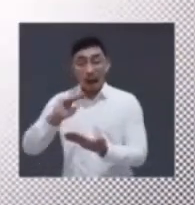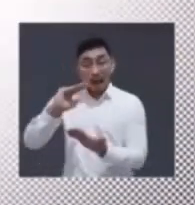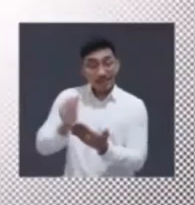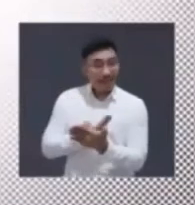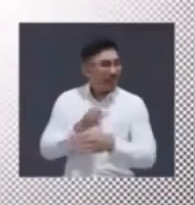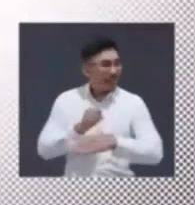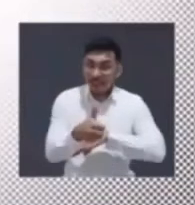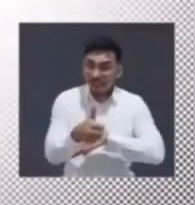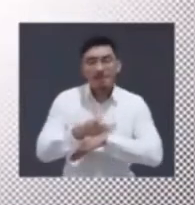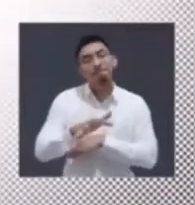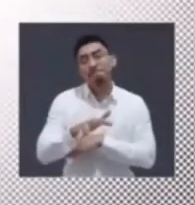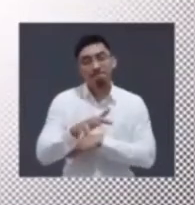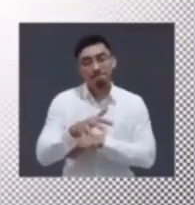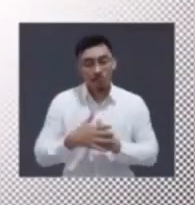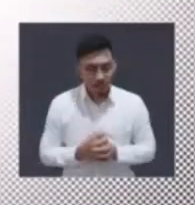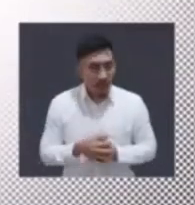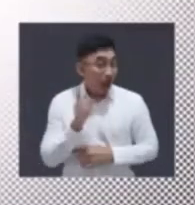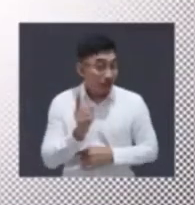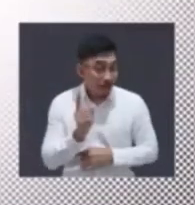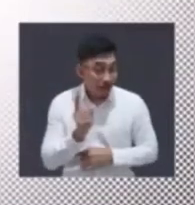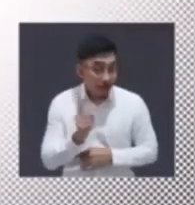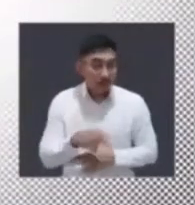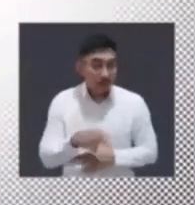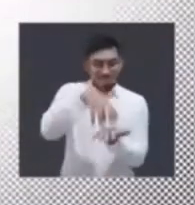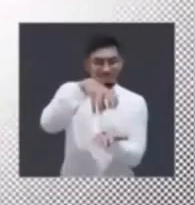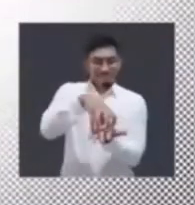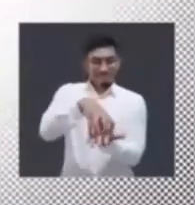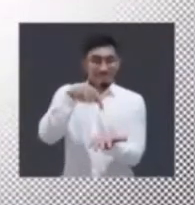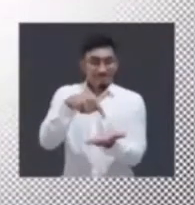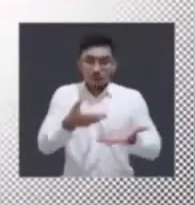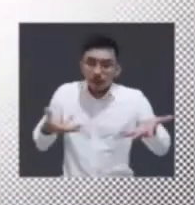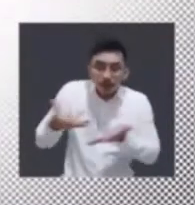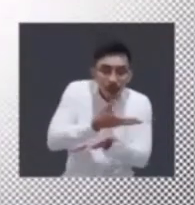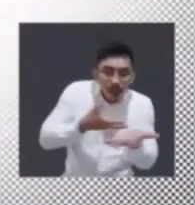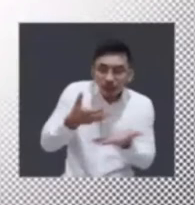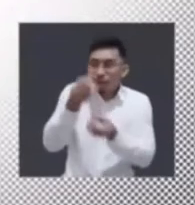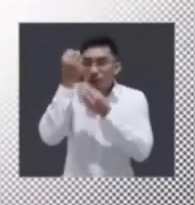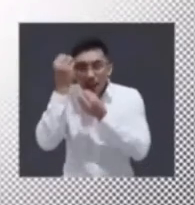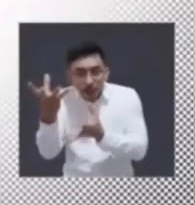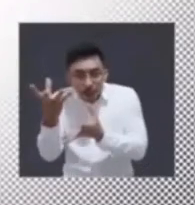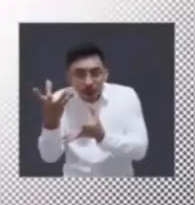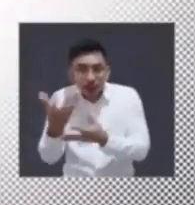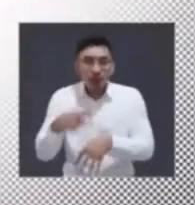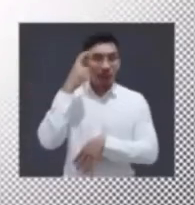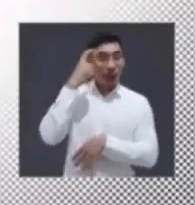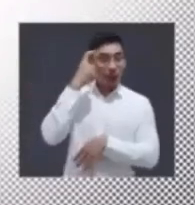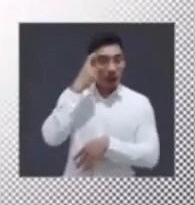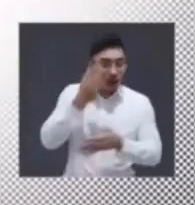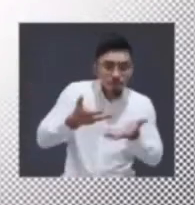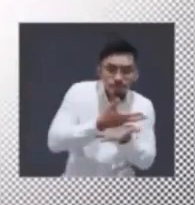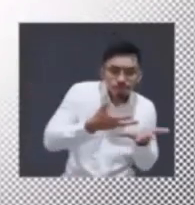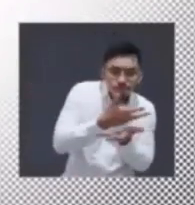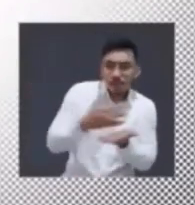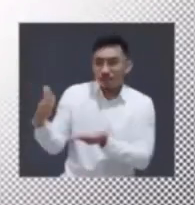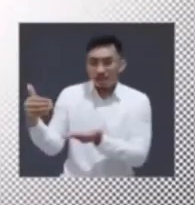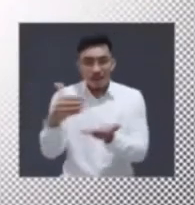yang rindang dan atau terjadi pengulangan sehingga tidak efisien itu disebabkan karena tidak adanya Wahana